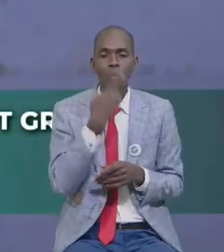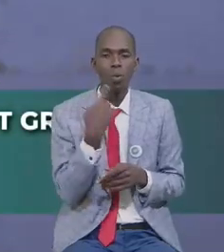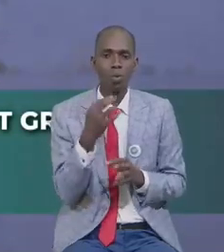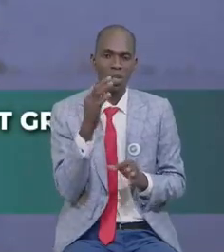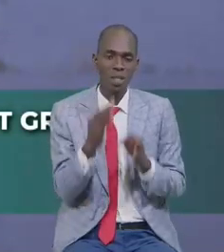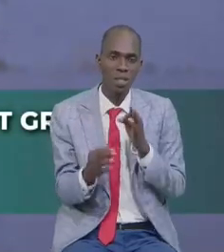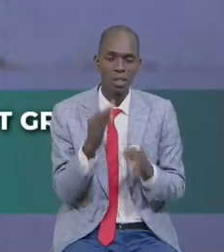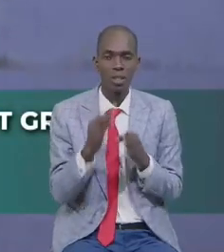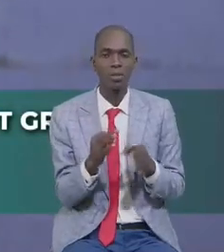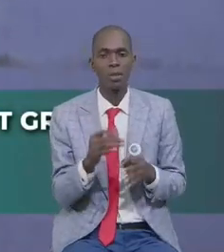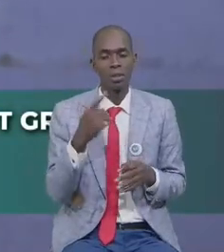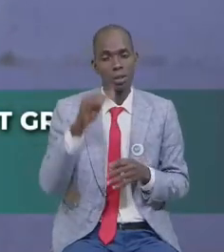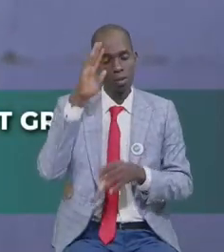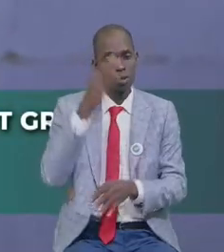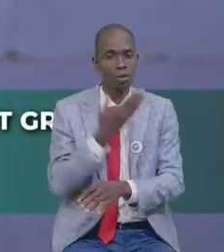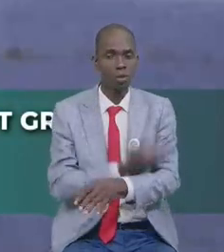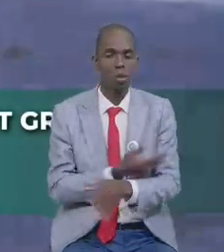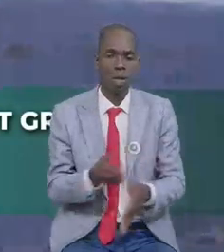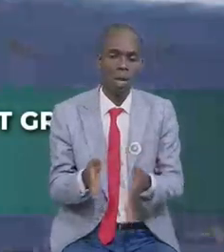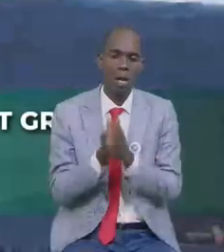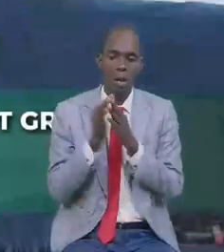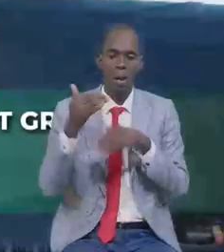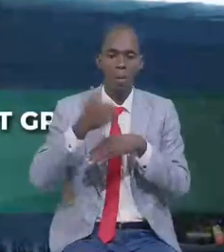fils s'il lui demande du pain?